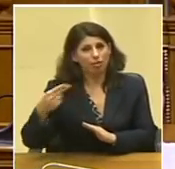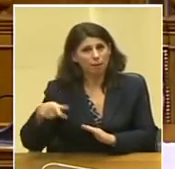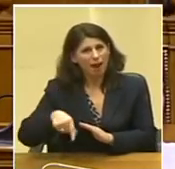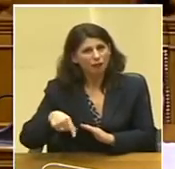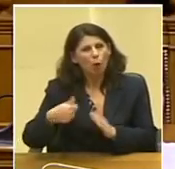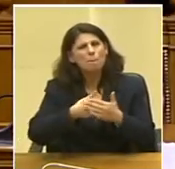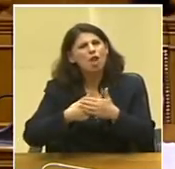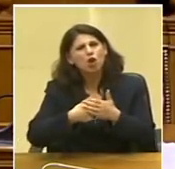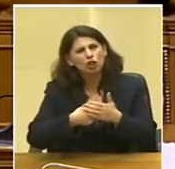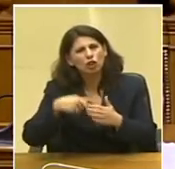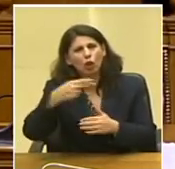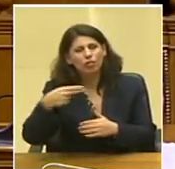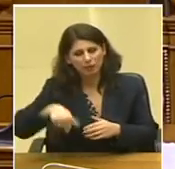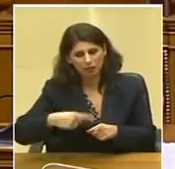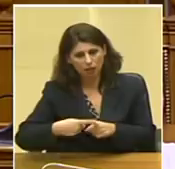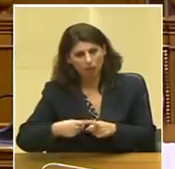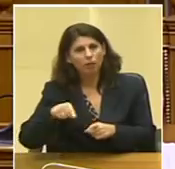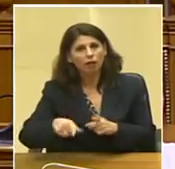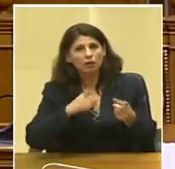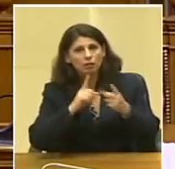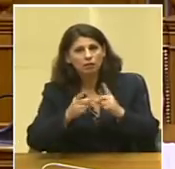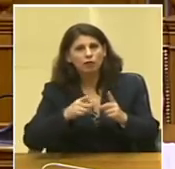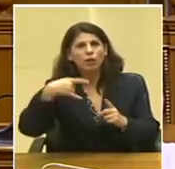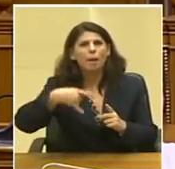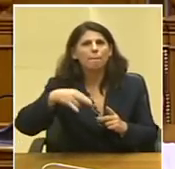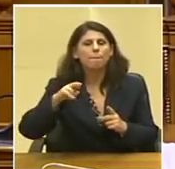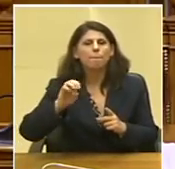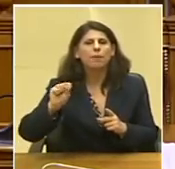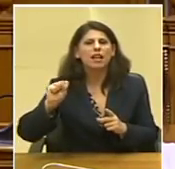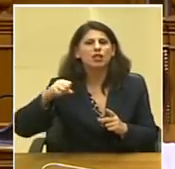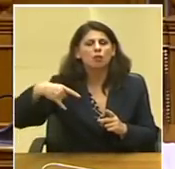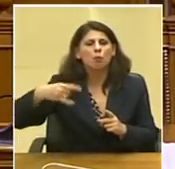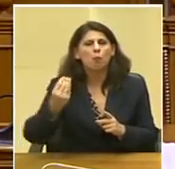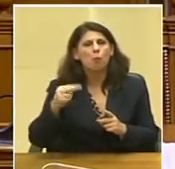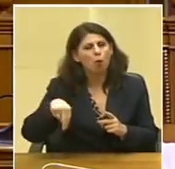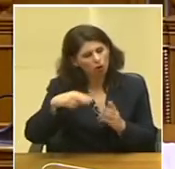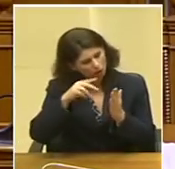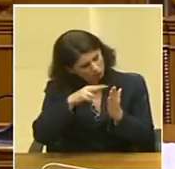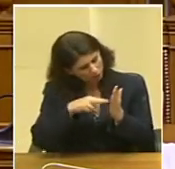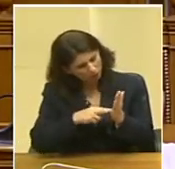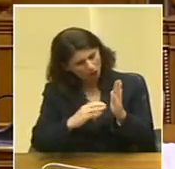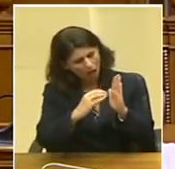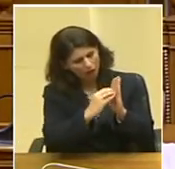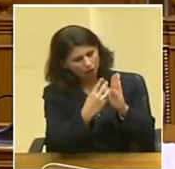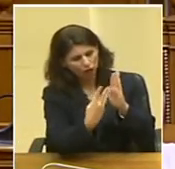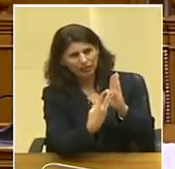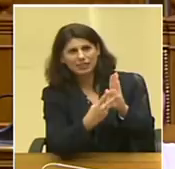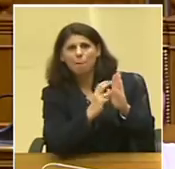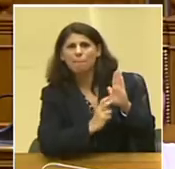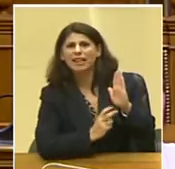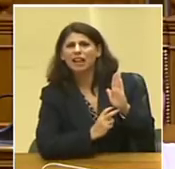μειονοτικό δηλαδή στη χώρα μας, είναι η Συμφωνία των Πρεσπών. Και σας διαβάζω άρθρο 4, παράγραφος